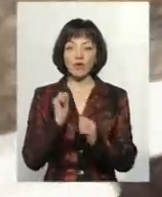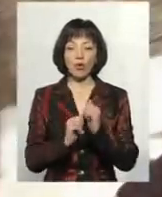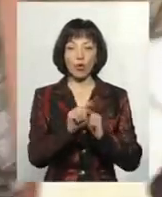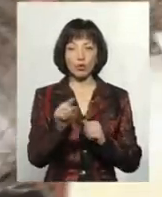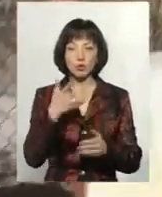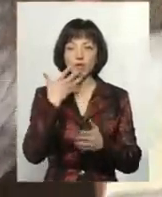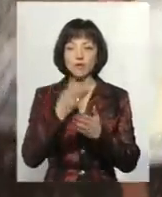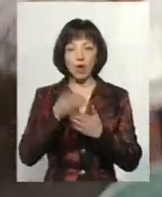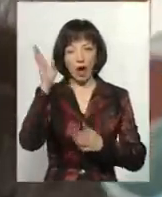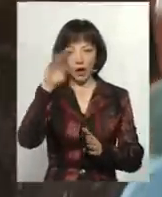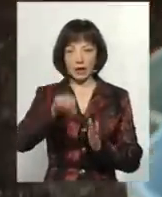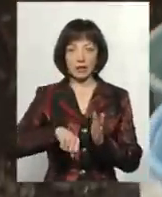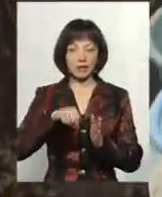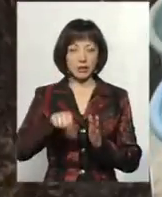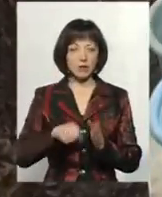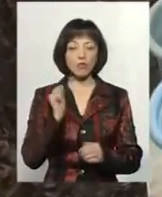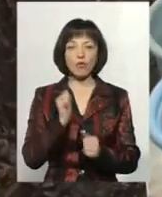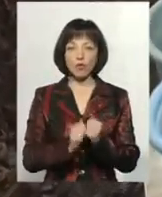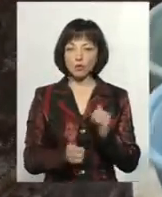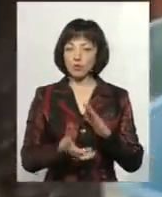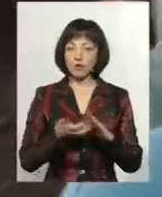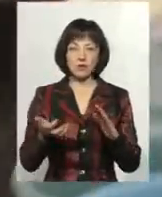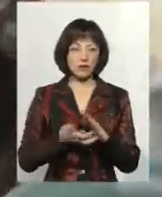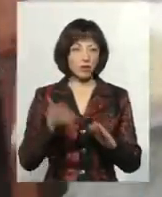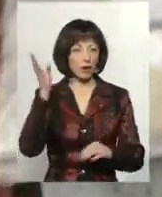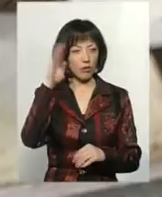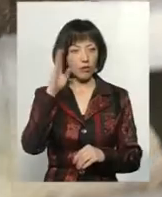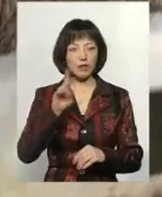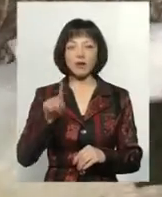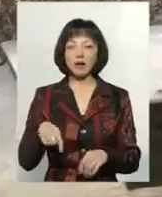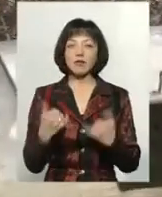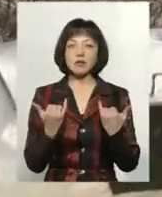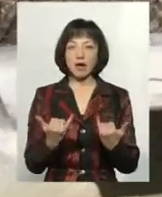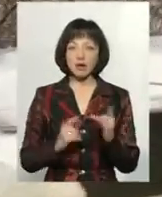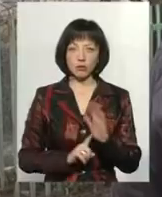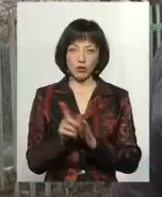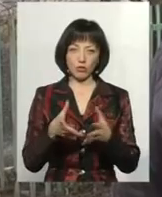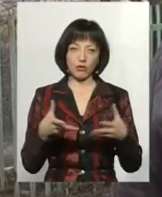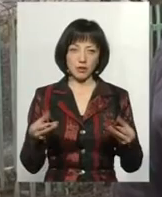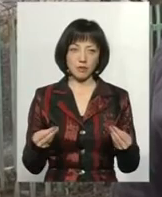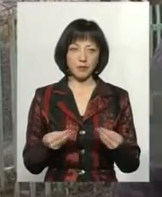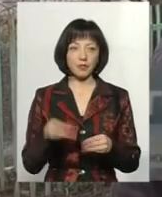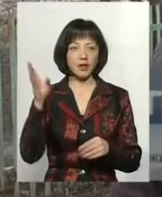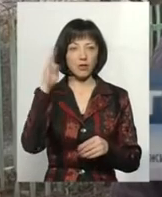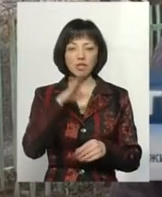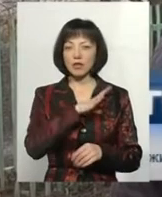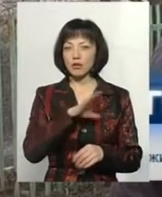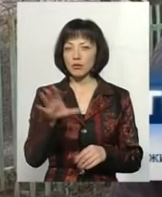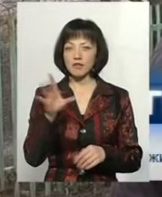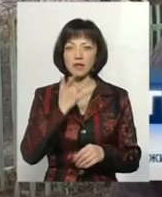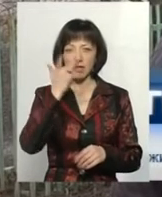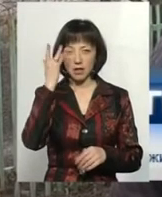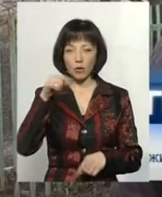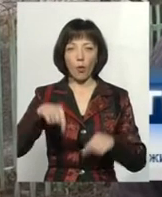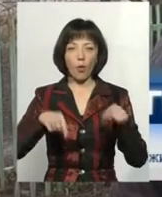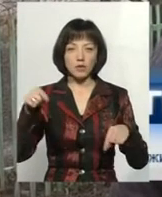кожному своя криниця. І майже у кожній не вистачає води. Навіть зараз, на початку весни. Водички не було. Не було все літо, не було